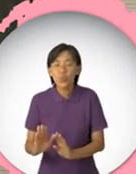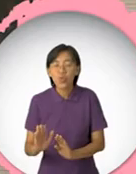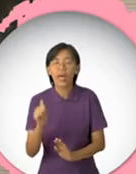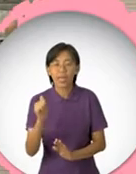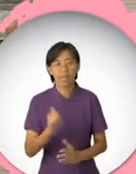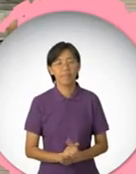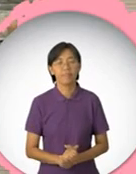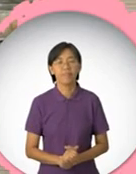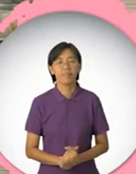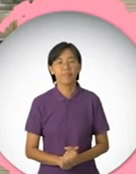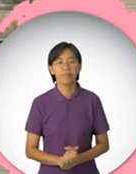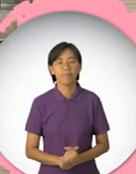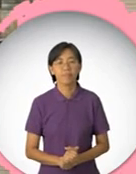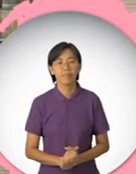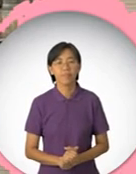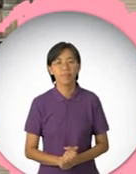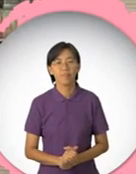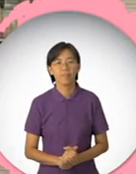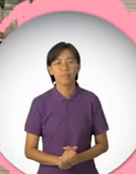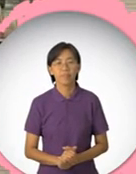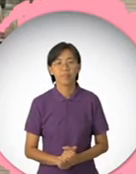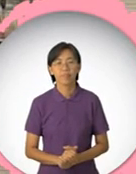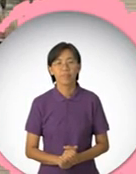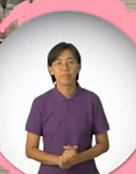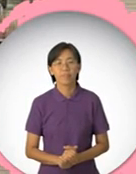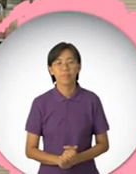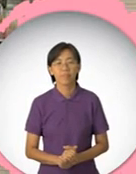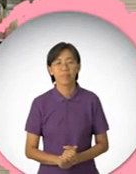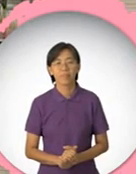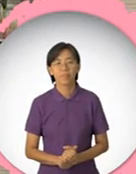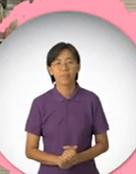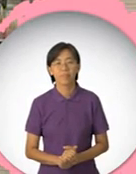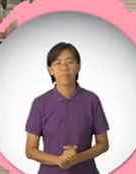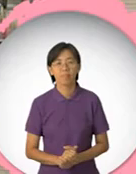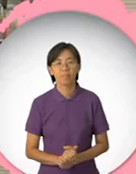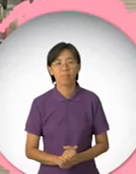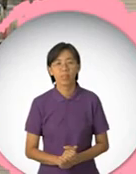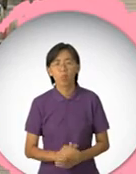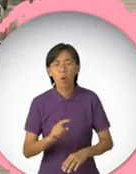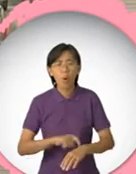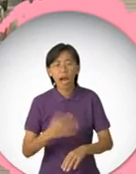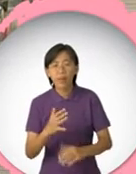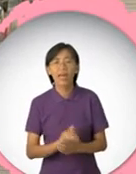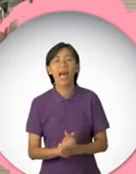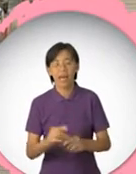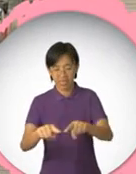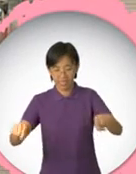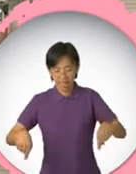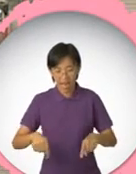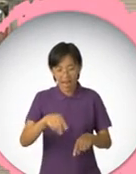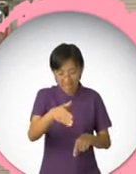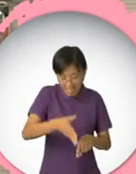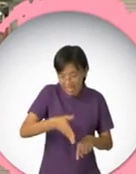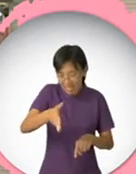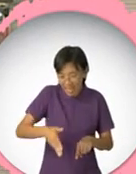คะถ้ายังไม่ได้ทำรูปร่างหรืออะไรถ้าเราคลึงเอาไว้หรือยังไม่มีเวลาเราก็สามารถที่จะตัดเป็นแผ่นนะคะตามขนา